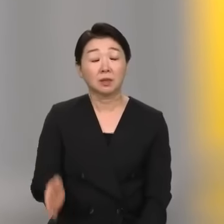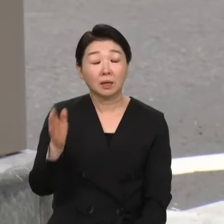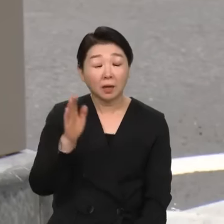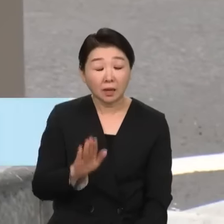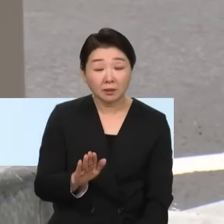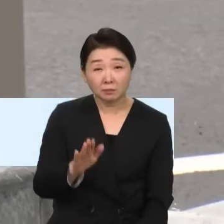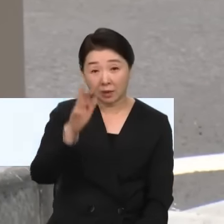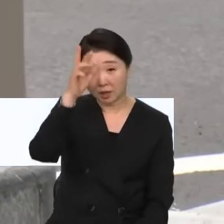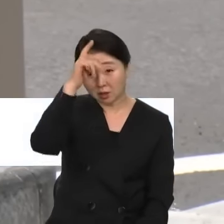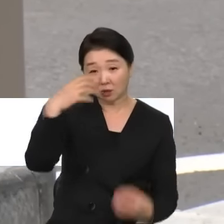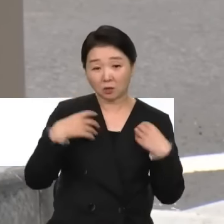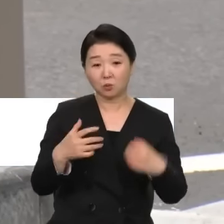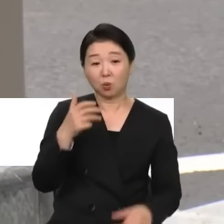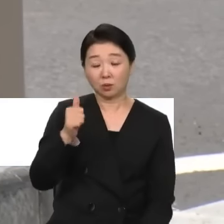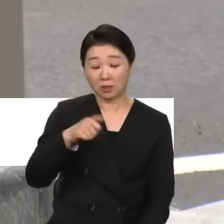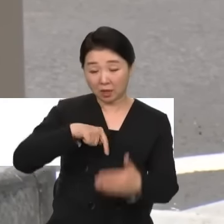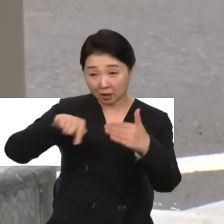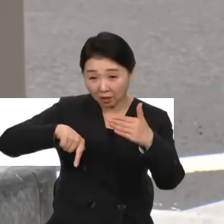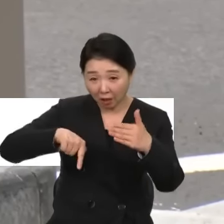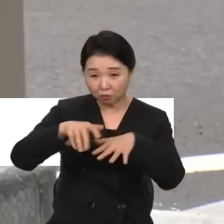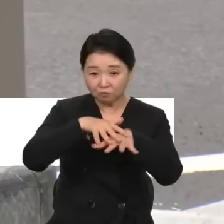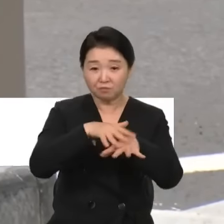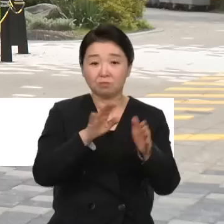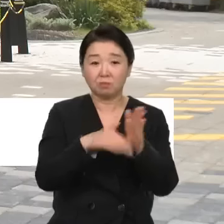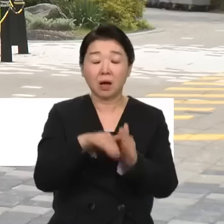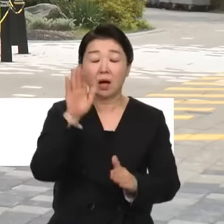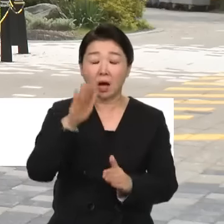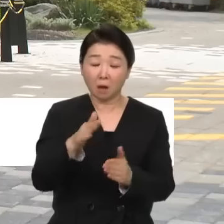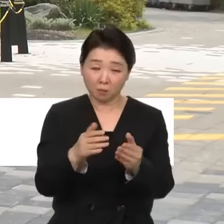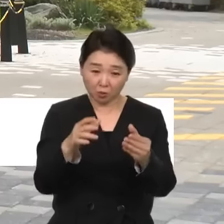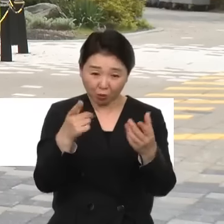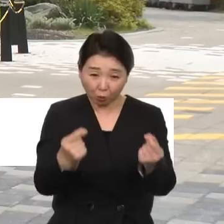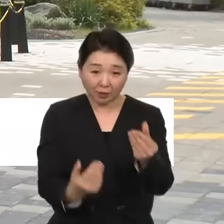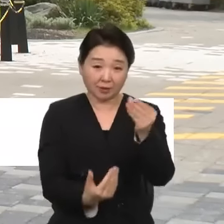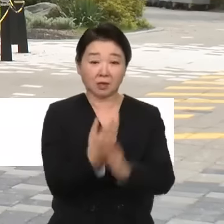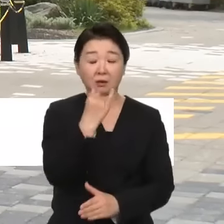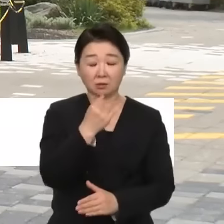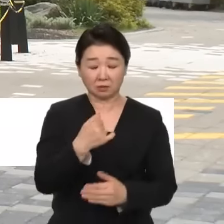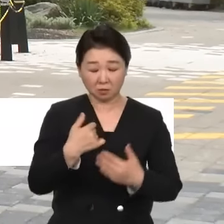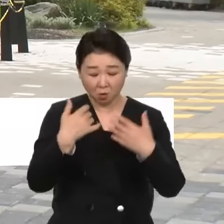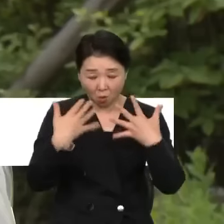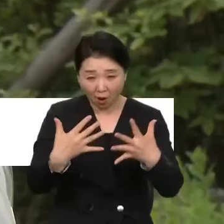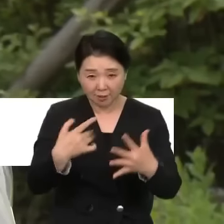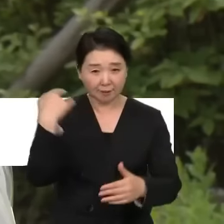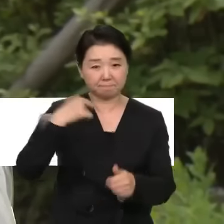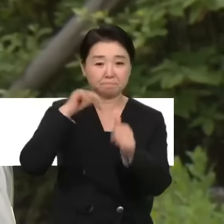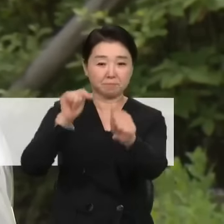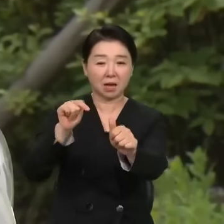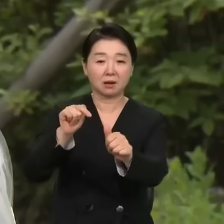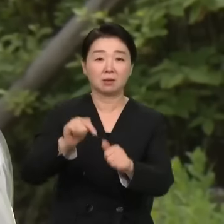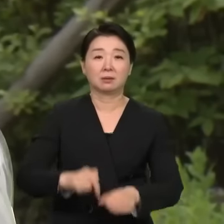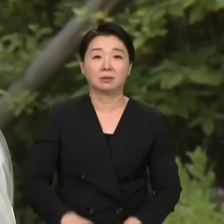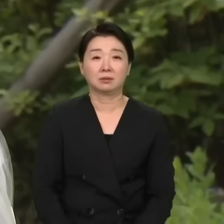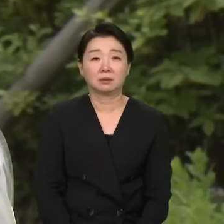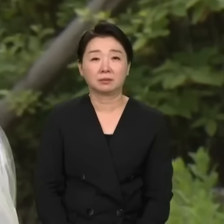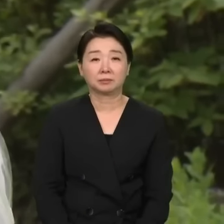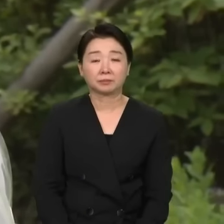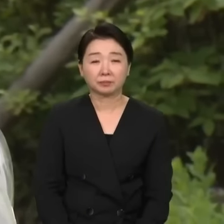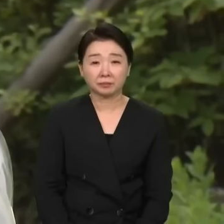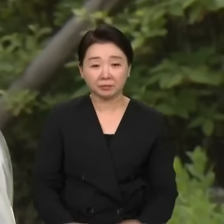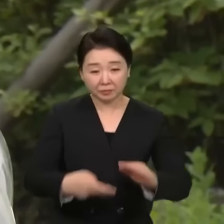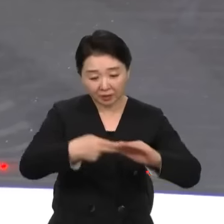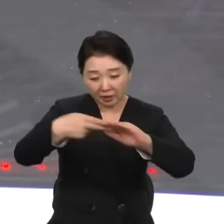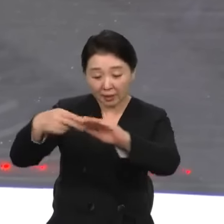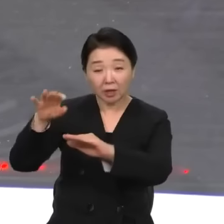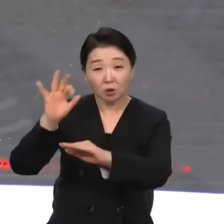윤희근 경찰청장이 최근 내부망에 앞으로 동일 사건이 발생하면 과감히 조치하겠다고 선언했습니다. 차량 견인